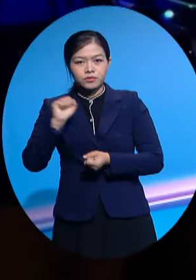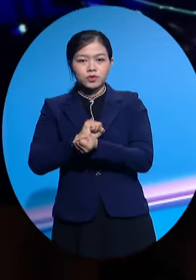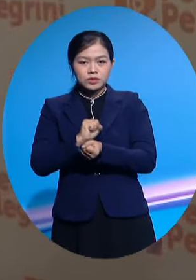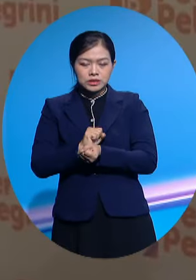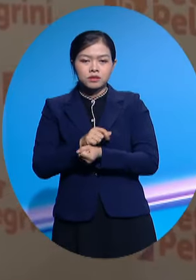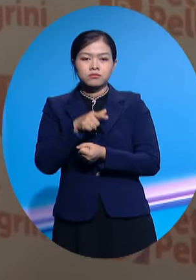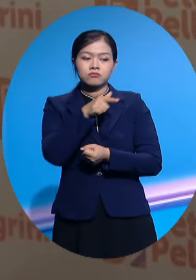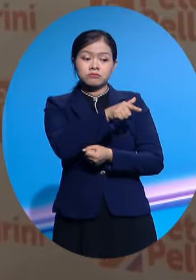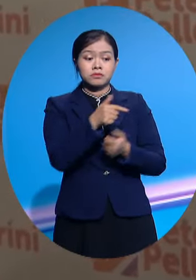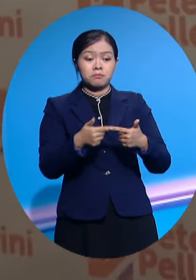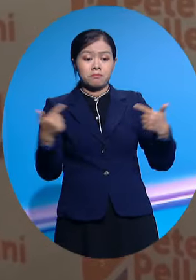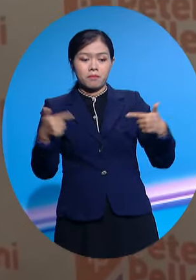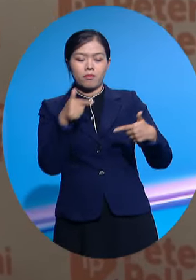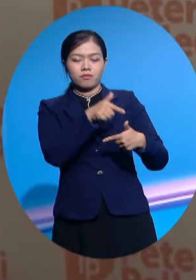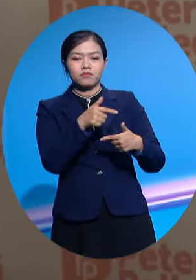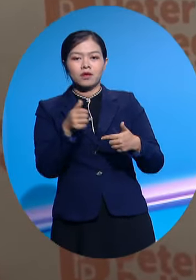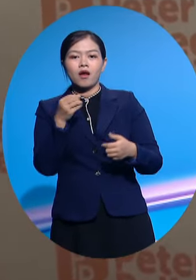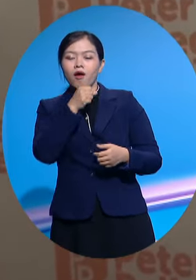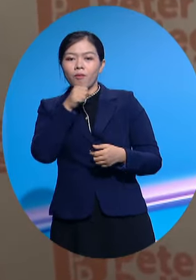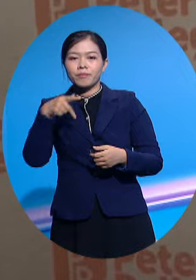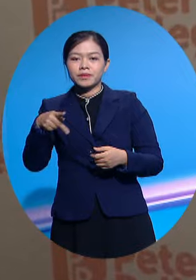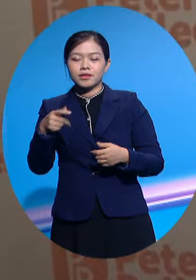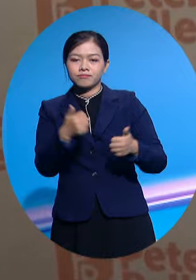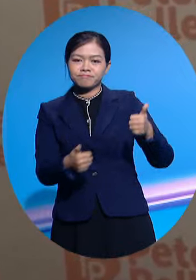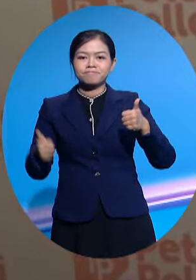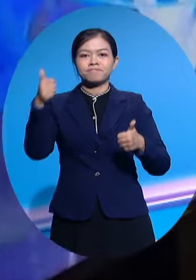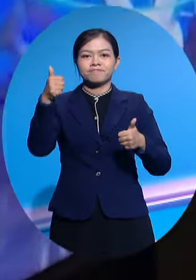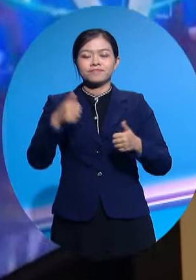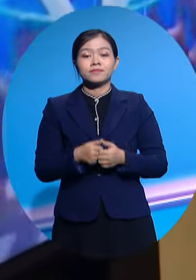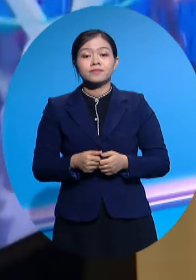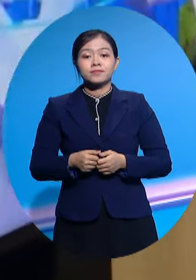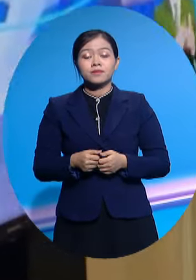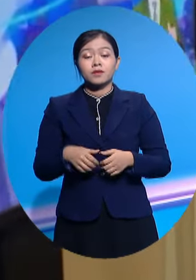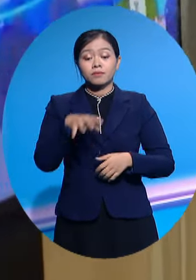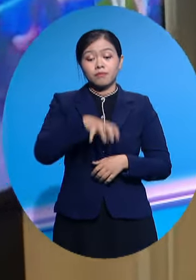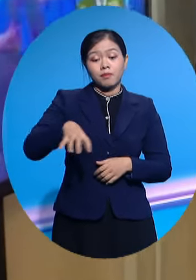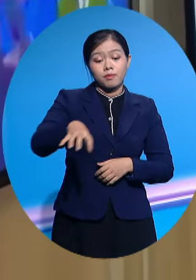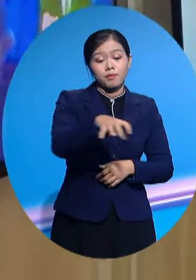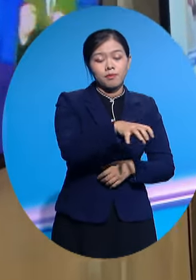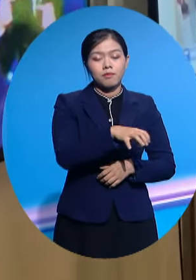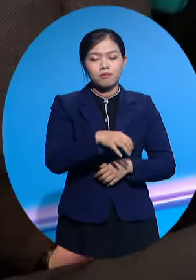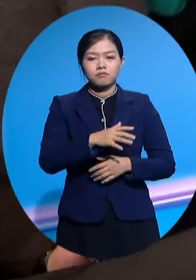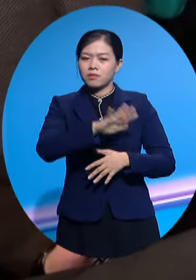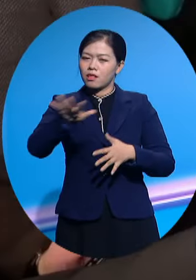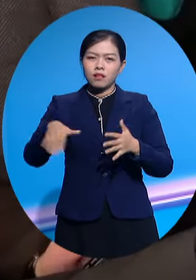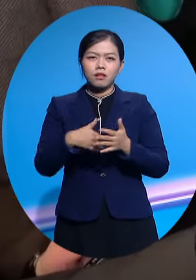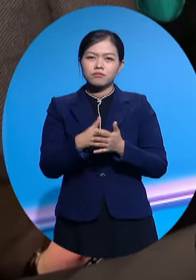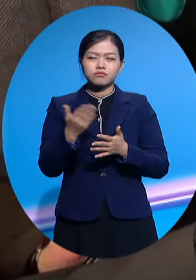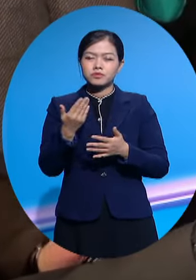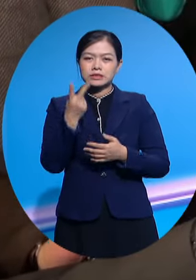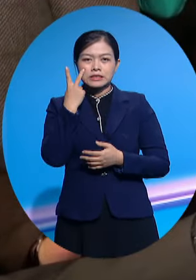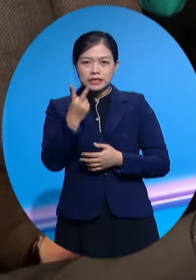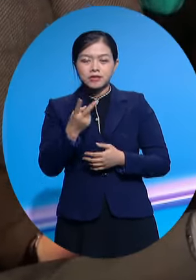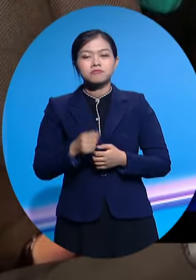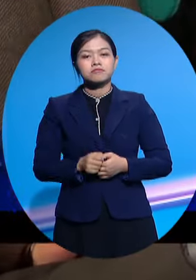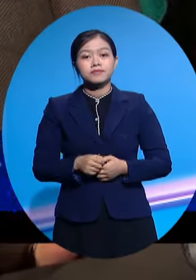đối lập thân phương Tây Ivan Korkok, kết quả từ 99,66% khu vực bỏ phiếu cho thấy. Tôi cảm